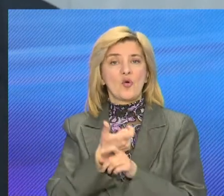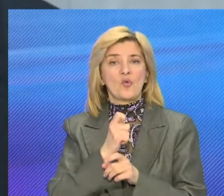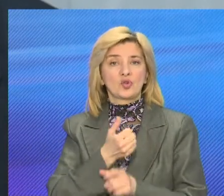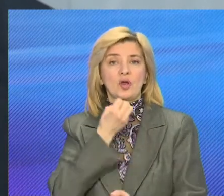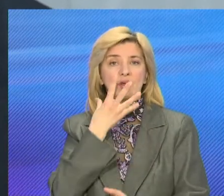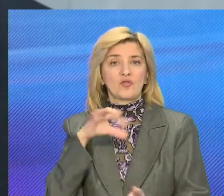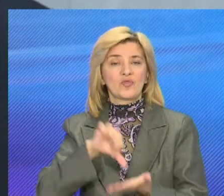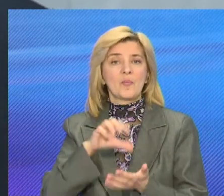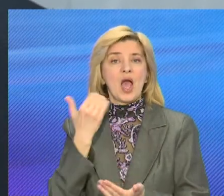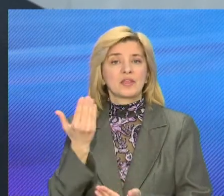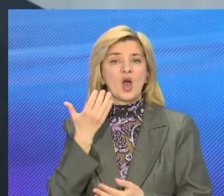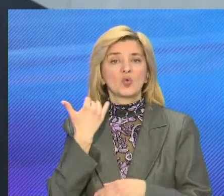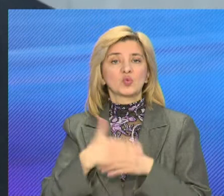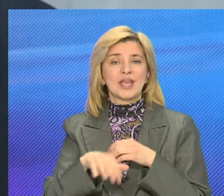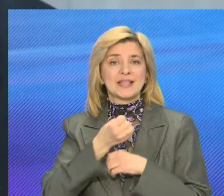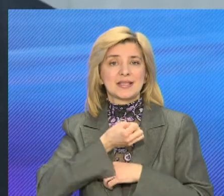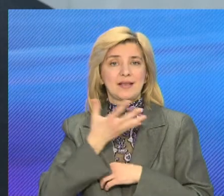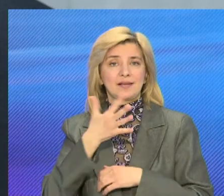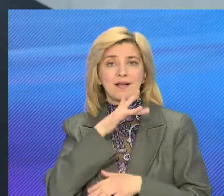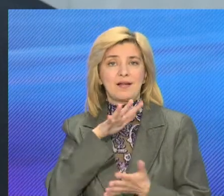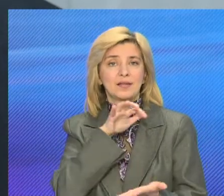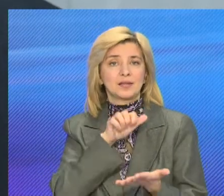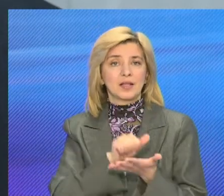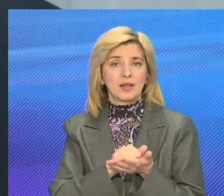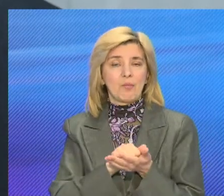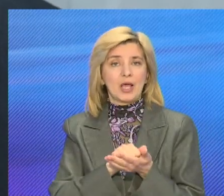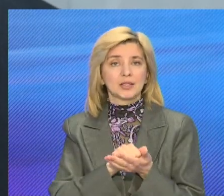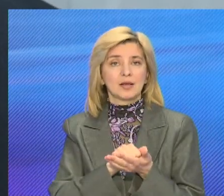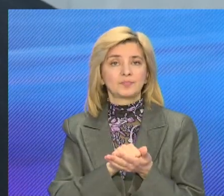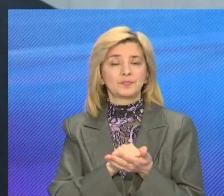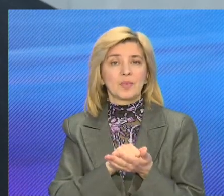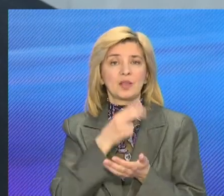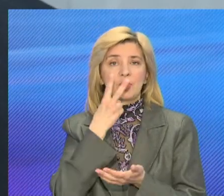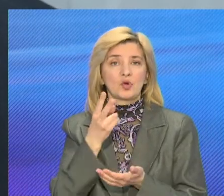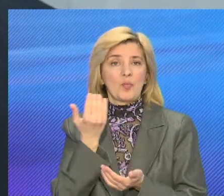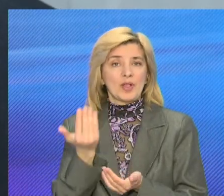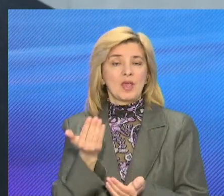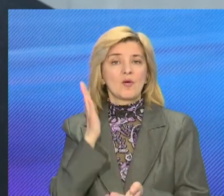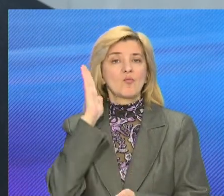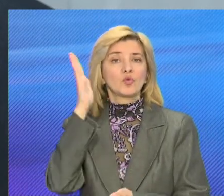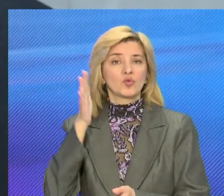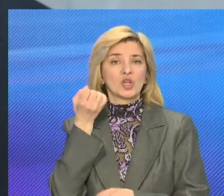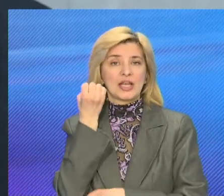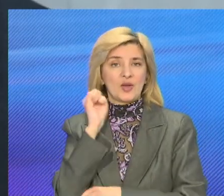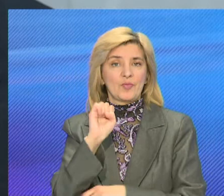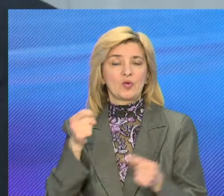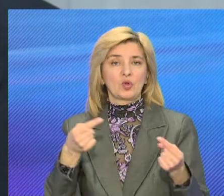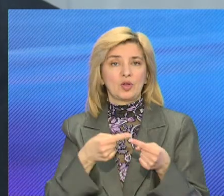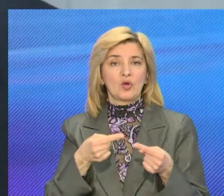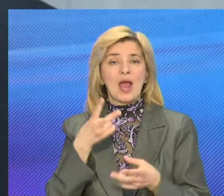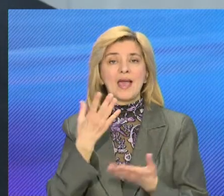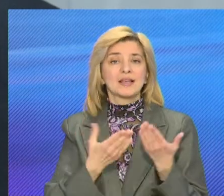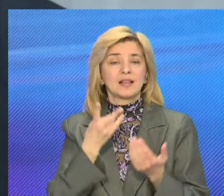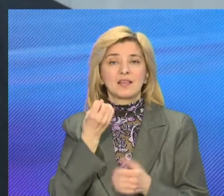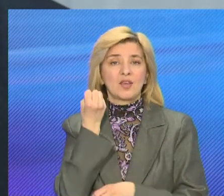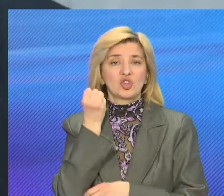Я поинтересовался, она уже несколько лет занимается. И, ну, смотрю по ней, это будущая чемпионка точно. А если и не